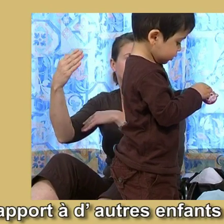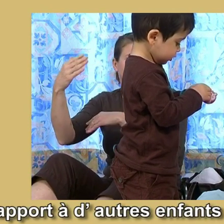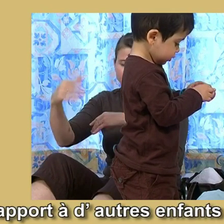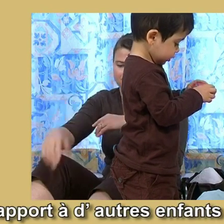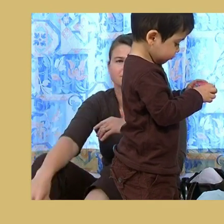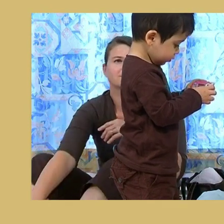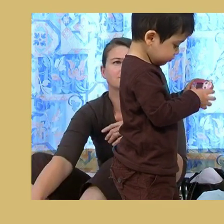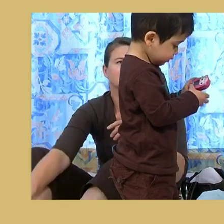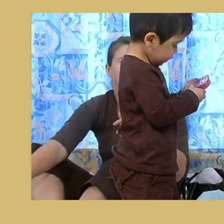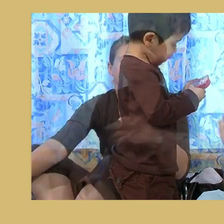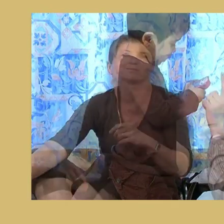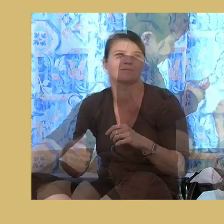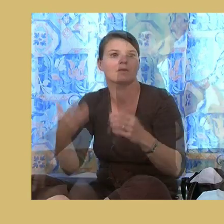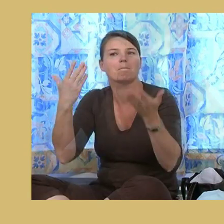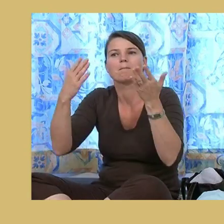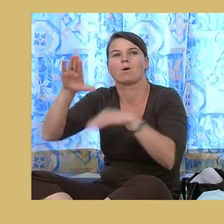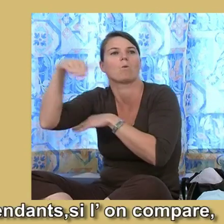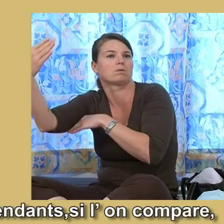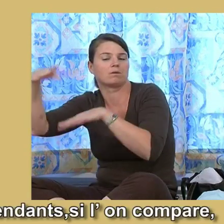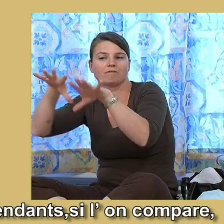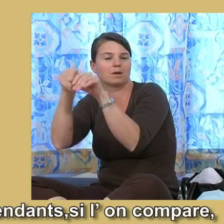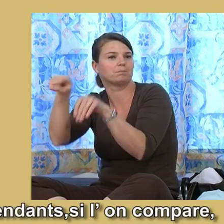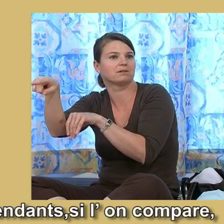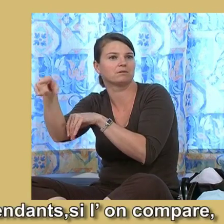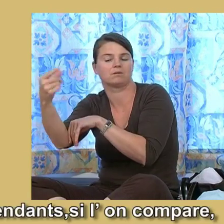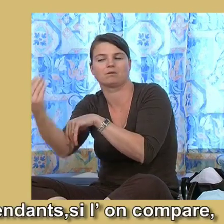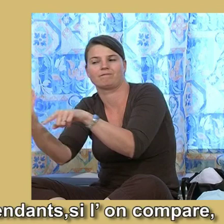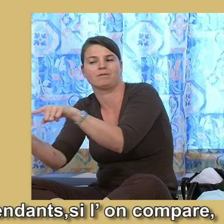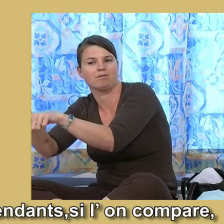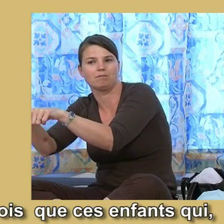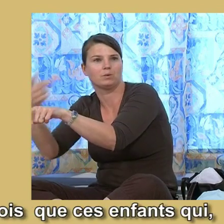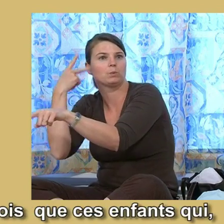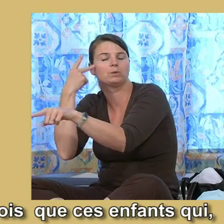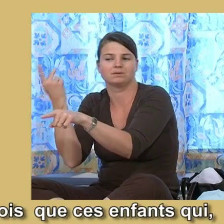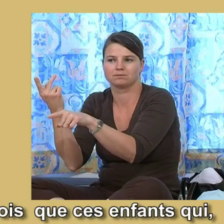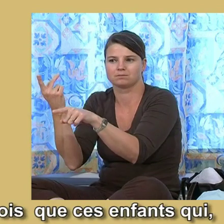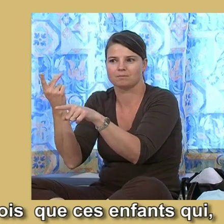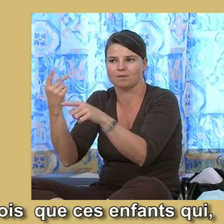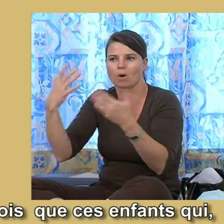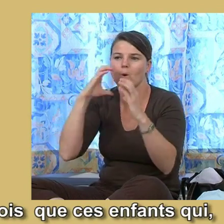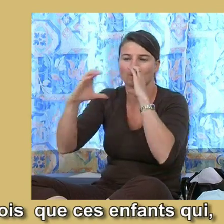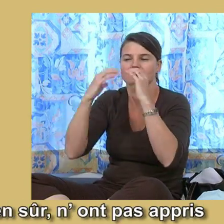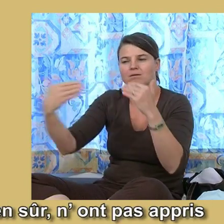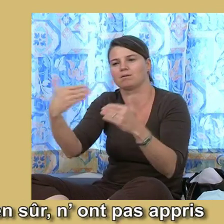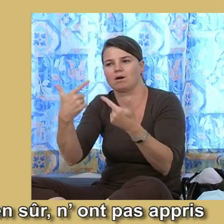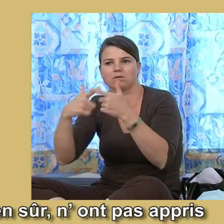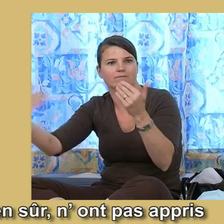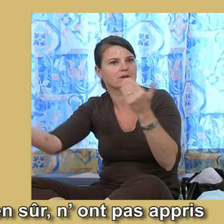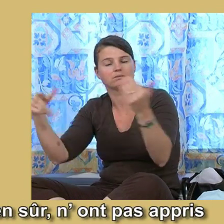rapport à d'autres enfants, le fait d'utiliser la langue des signes, donc dans d'autres familles, il y a des enfants entendants.